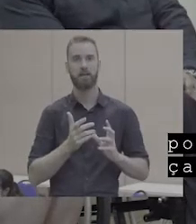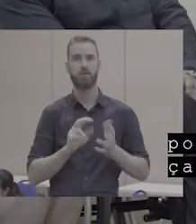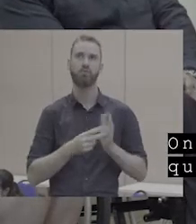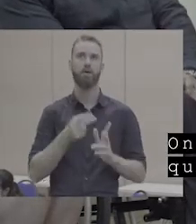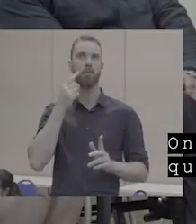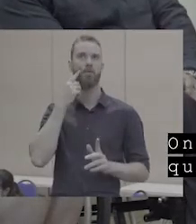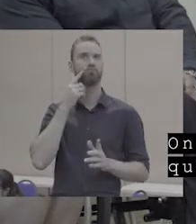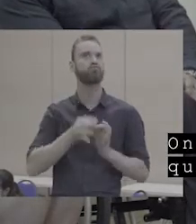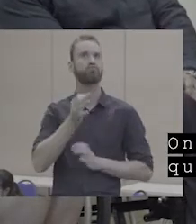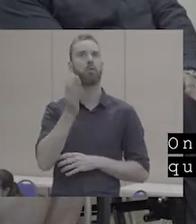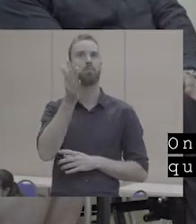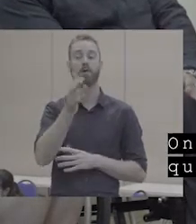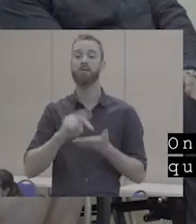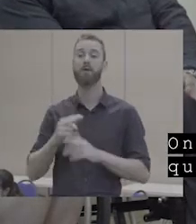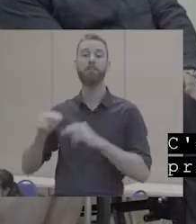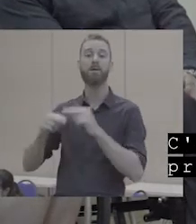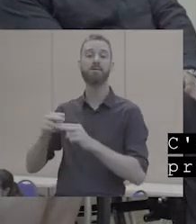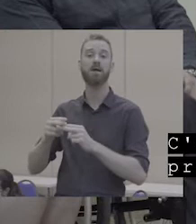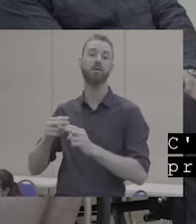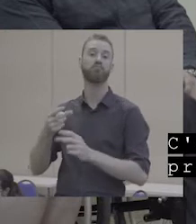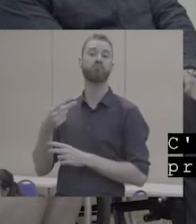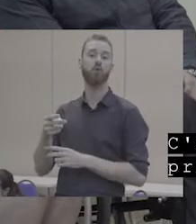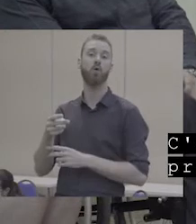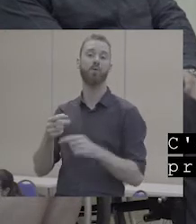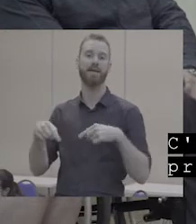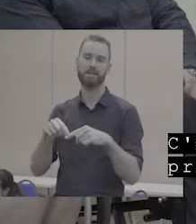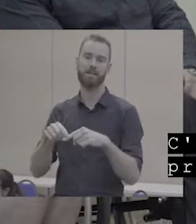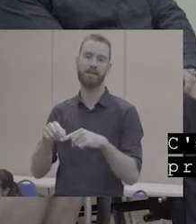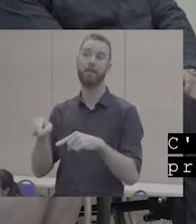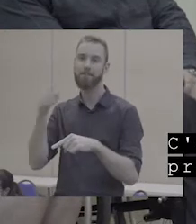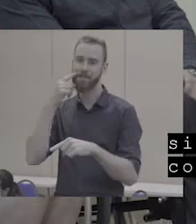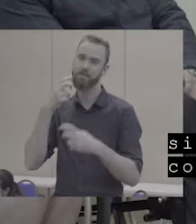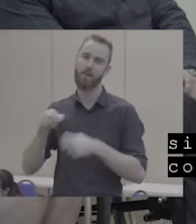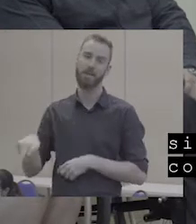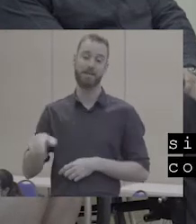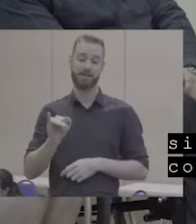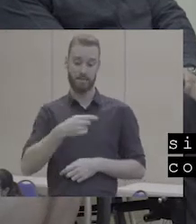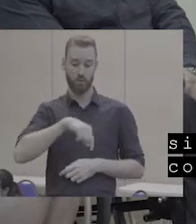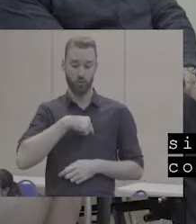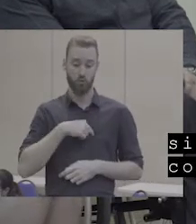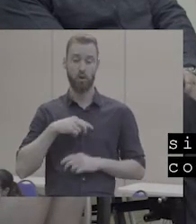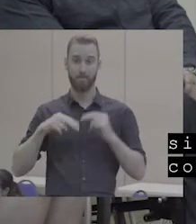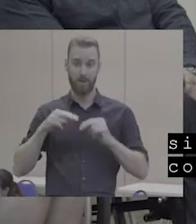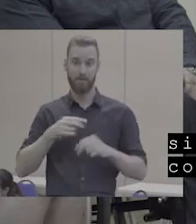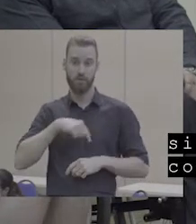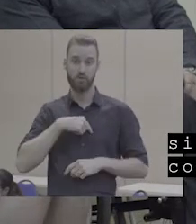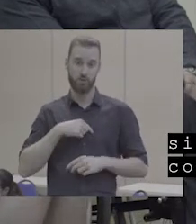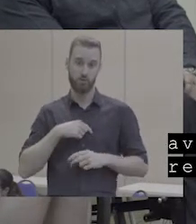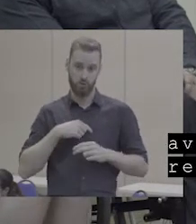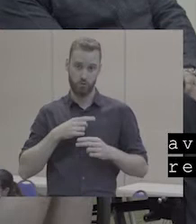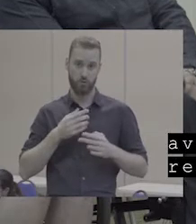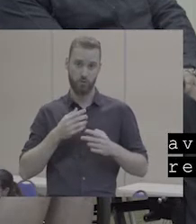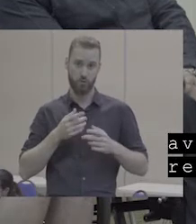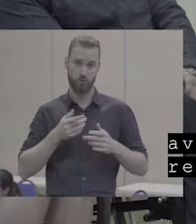tard? On pense à bâtir son quartier que c'est un problème si on prend cette approche-là. Si nous, bâtir son quartier comme gestionnaire de